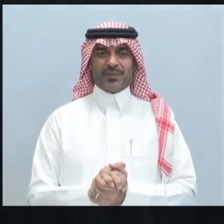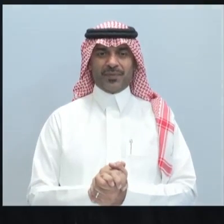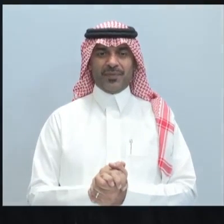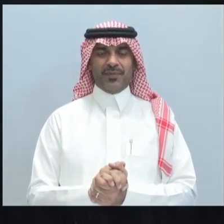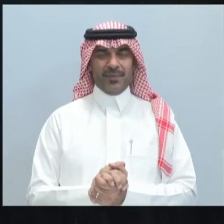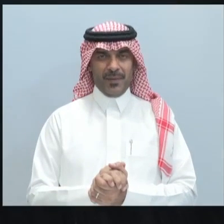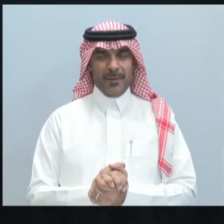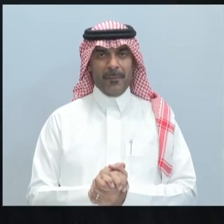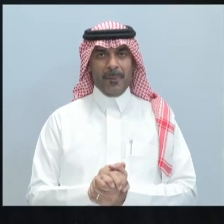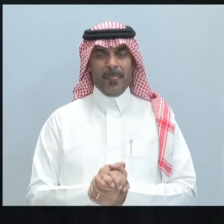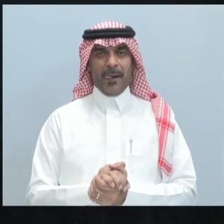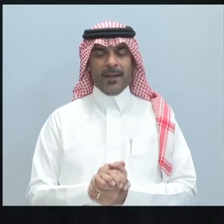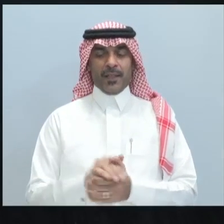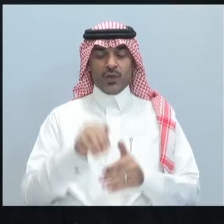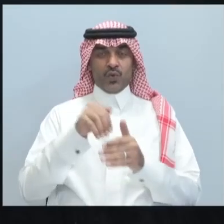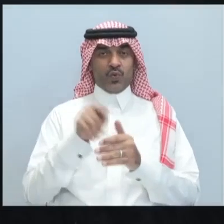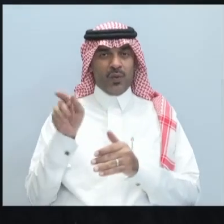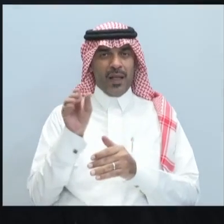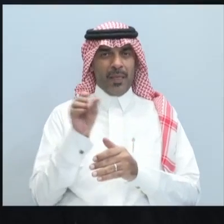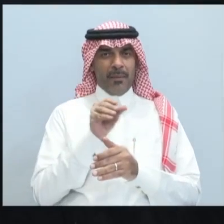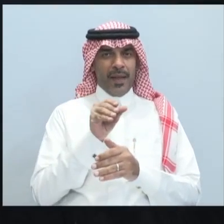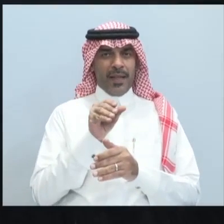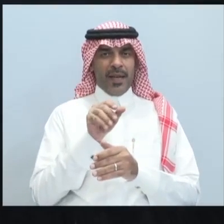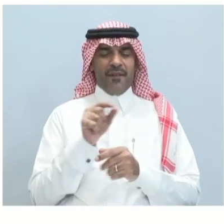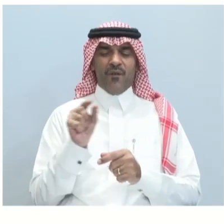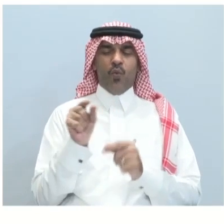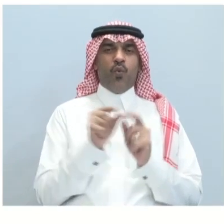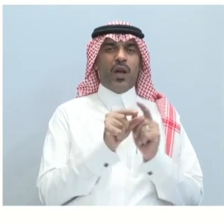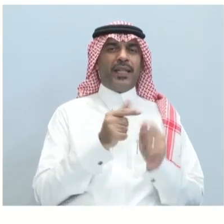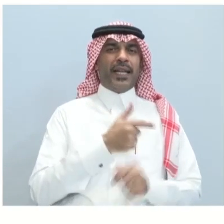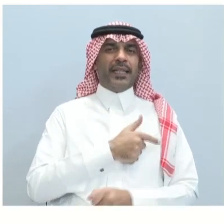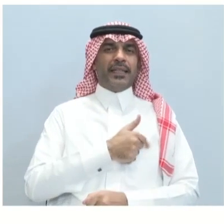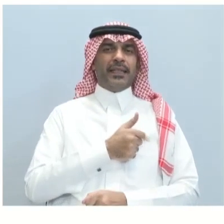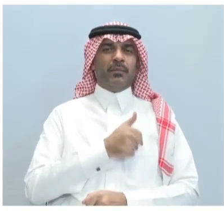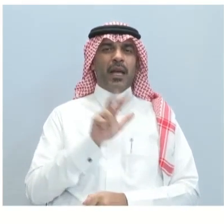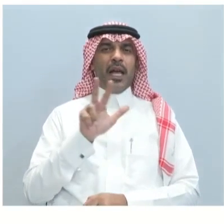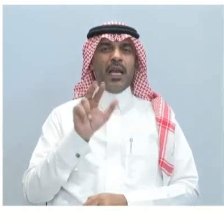اولى وحدات هذه الماده الوحده الاولى المواطنه